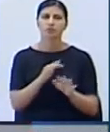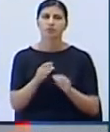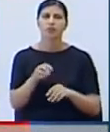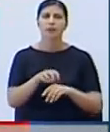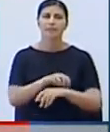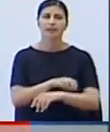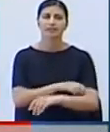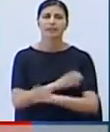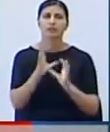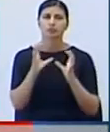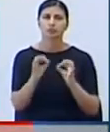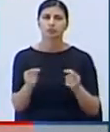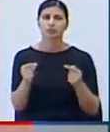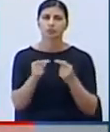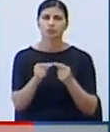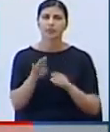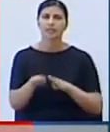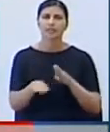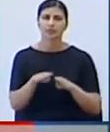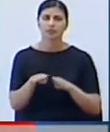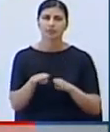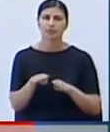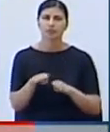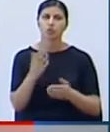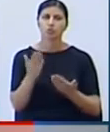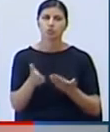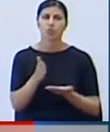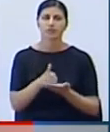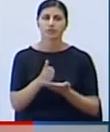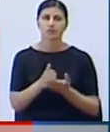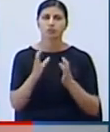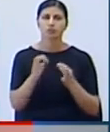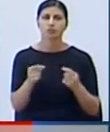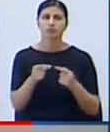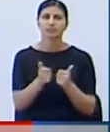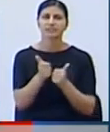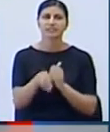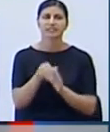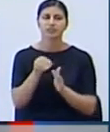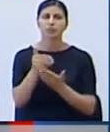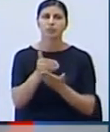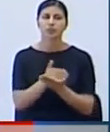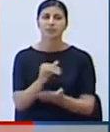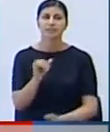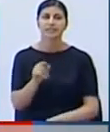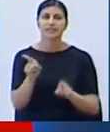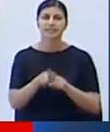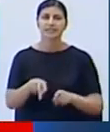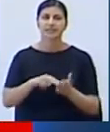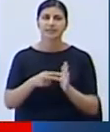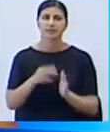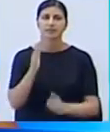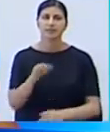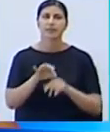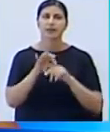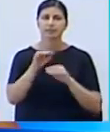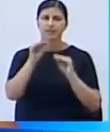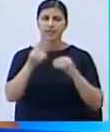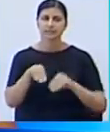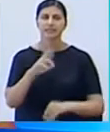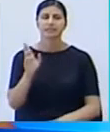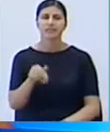პარტიას კონკრეტული ნაბიჯების სტრატეგია, უკვე თუ არსებობს კონკრეტული წინასაარჩევნო პროგრამა, სადაც აი ეს გეგმები იქნება გაჩერებული და სადაც